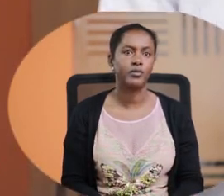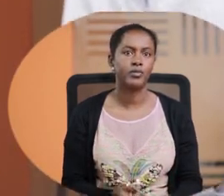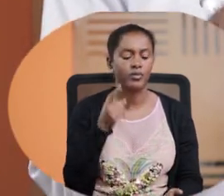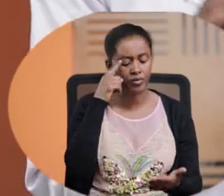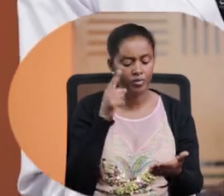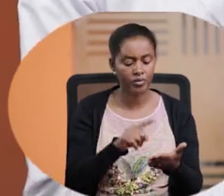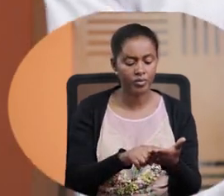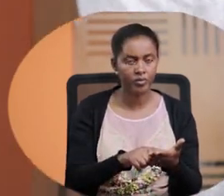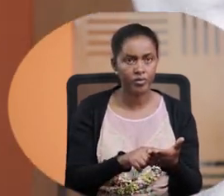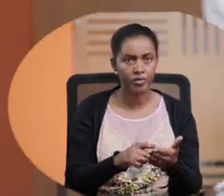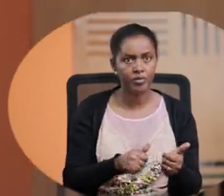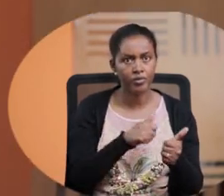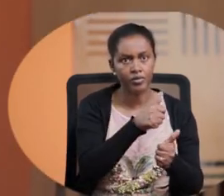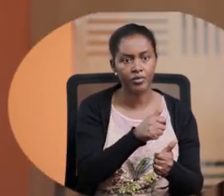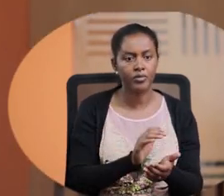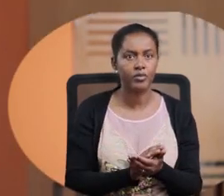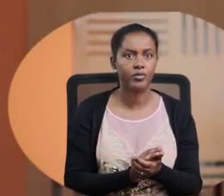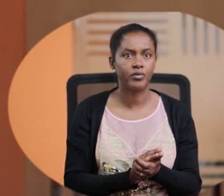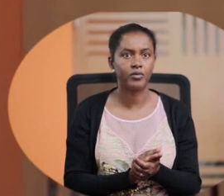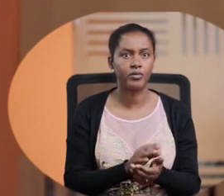keenya itti aanu